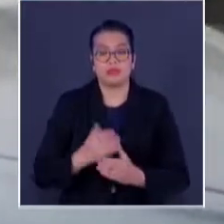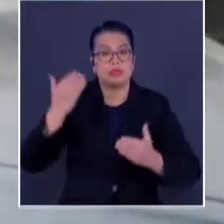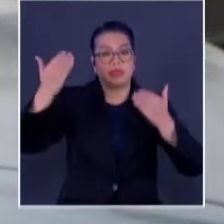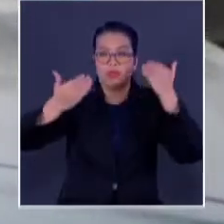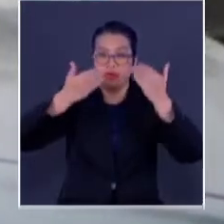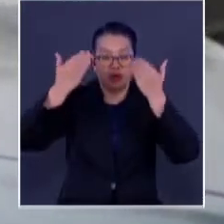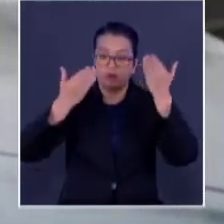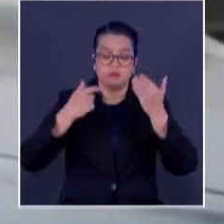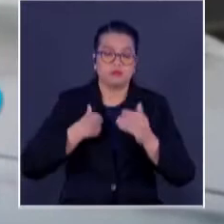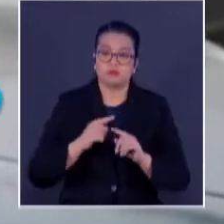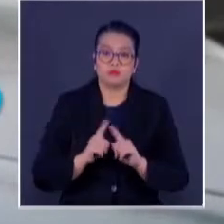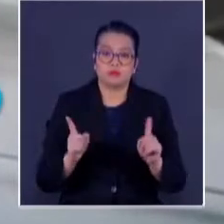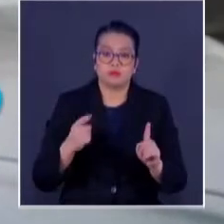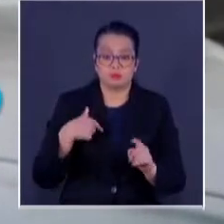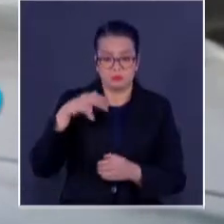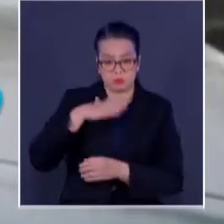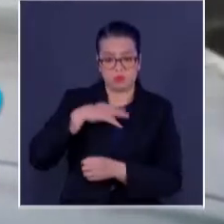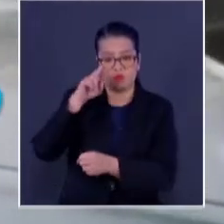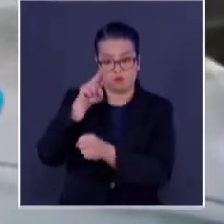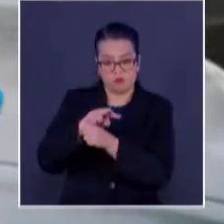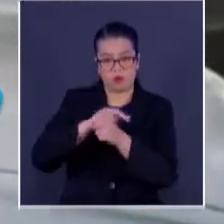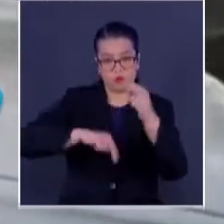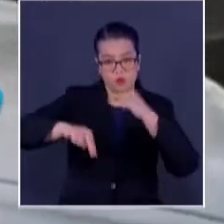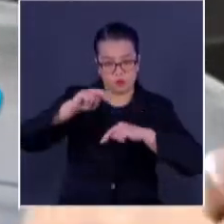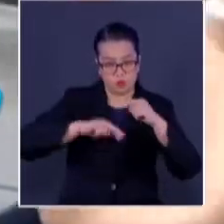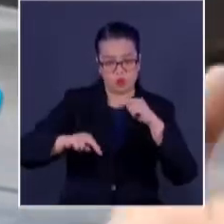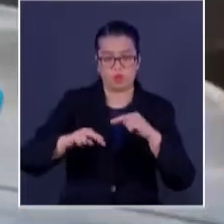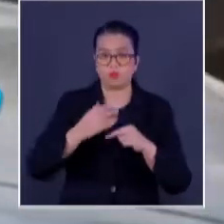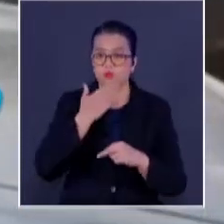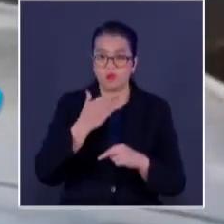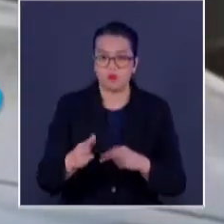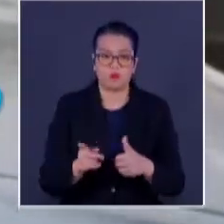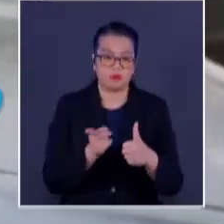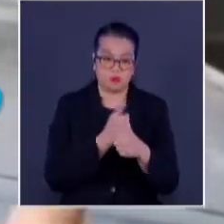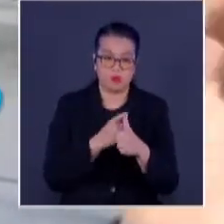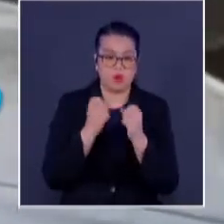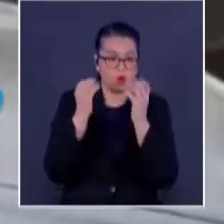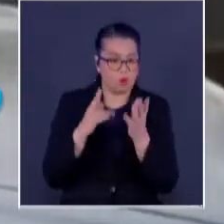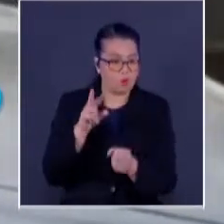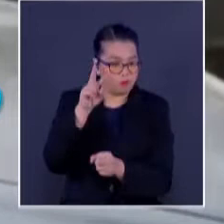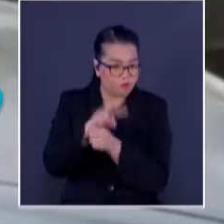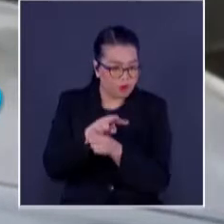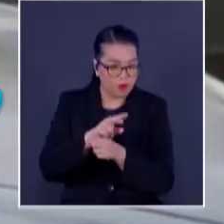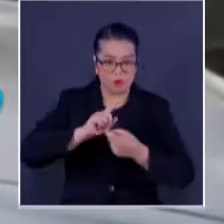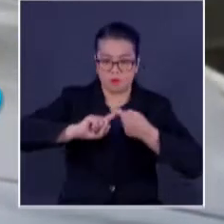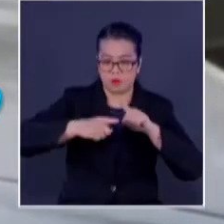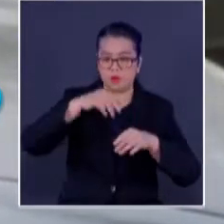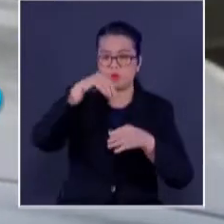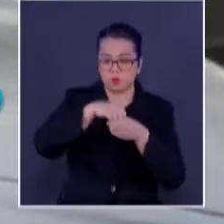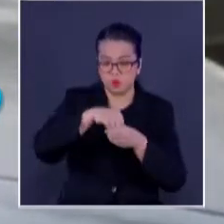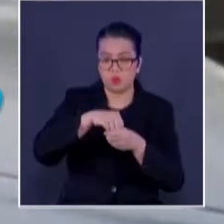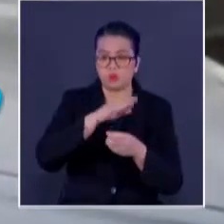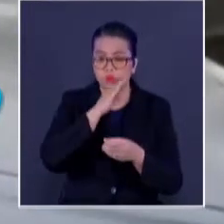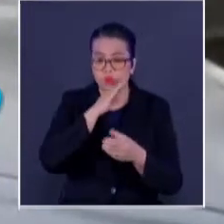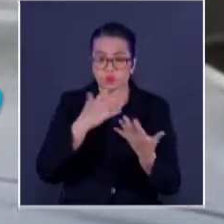รรมเนี่ยเพราะว่ามันคือเหตุผลที่หนึ่งก็คือหนึ่งมีครูเฝ้าอยู่แล้วก็มีเพื่อนที่อยู่ในสมาชิกกลุ่มถ้